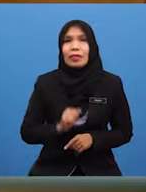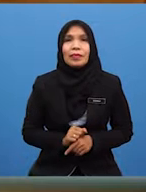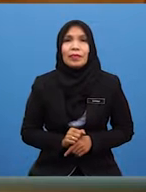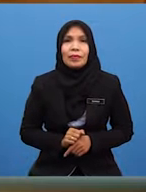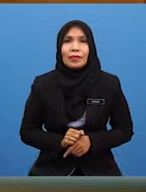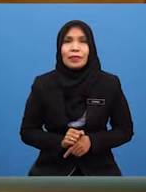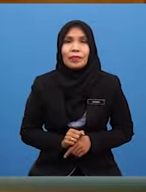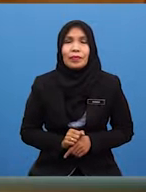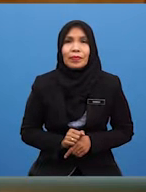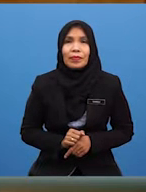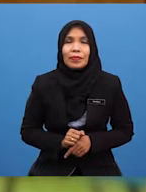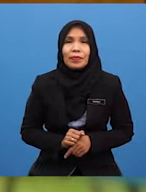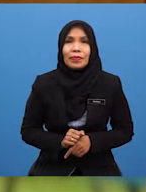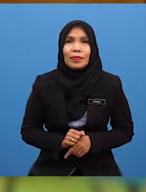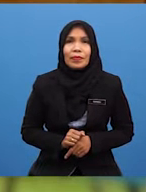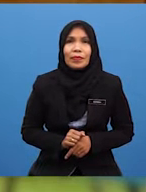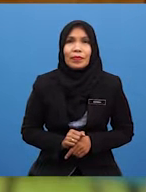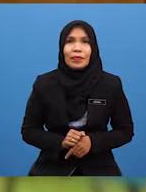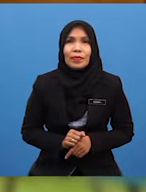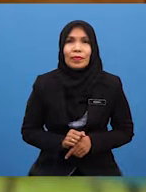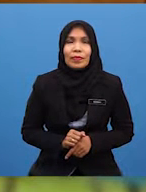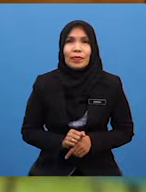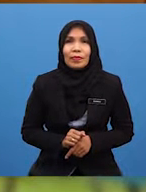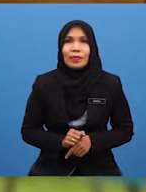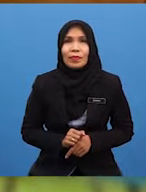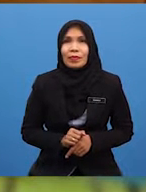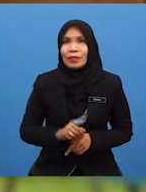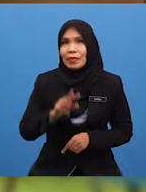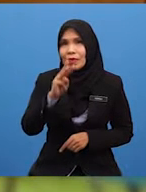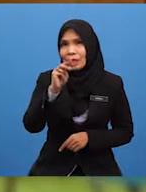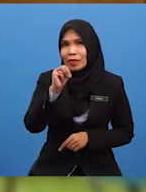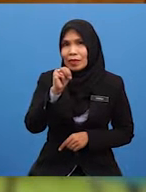T-E-M-B-O-K. Tembok. Majlis.